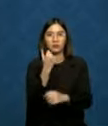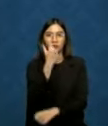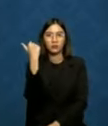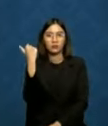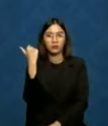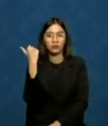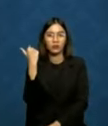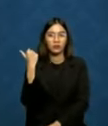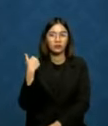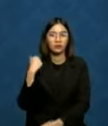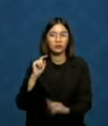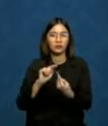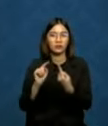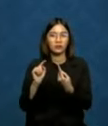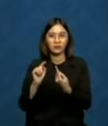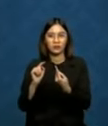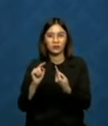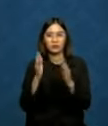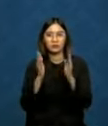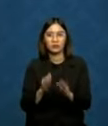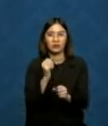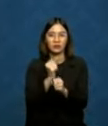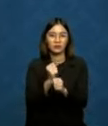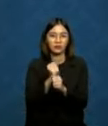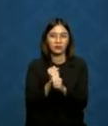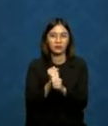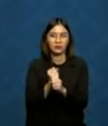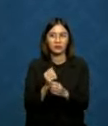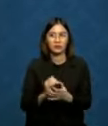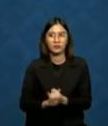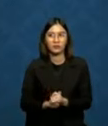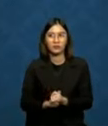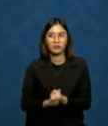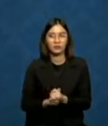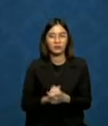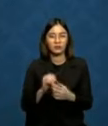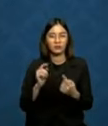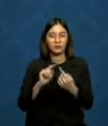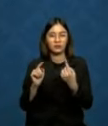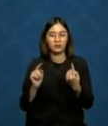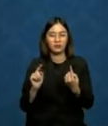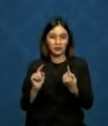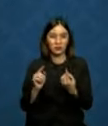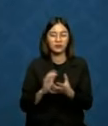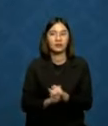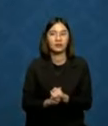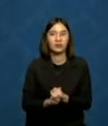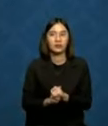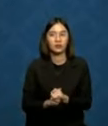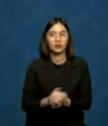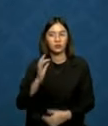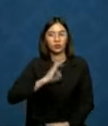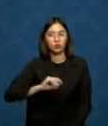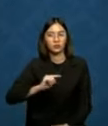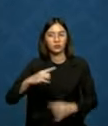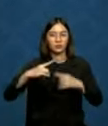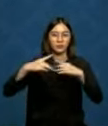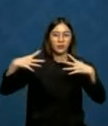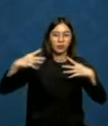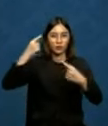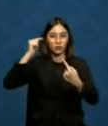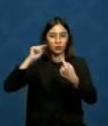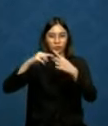เนี่ยมันดันเป็นค่าใช้จ่ายของบุคลากรค่าใช้สอยค่าวัสดุที่เพิ่มมากขึ้นมันก็เลยทำให้รู้สึกว่าจะย้อนแย้งกับ